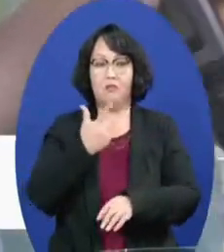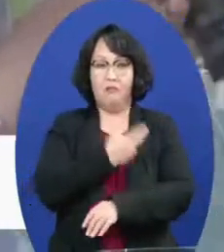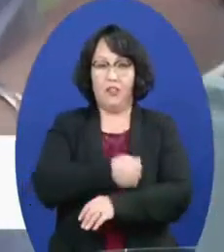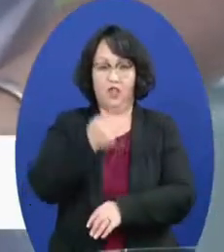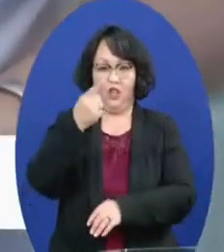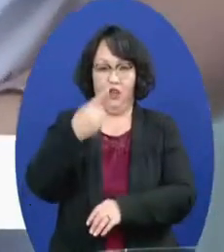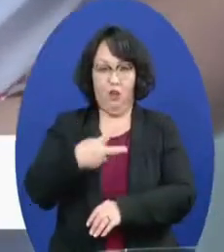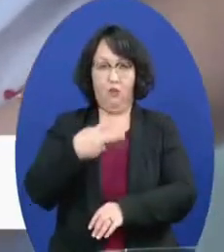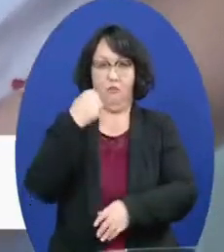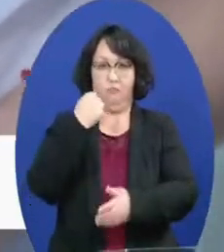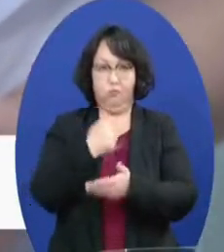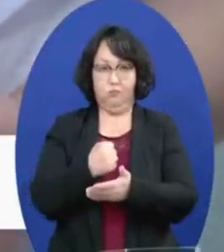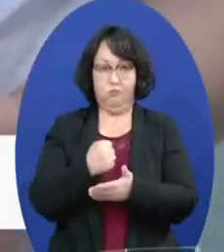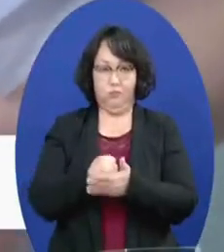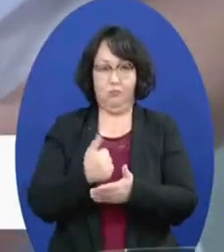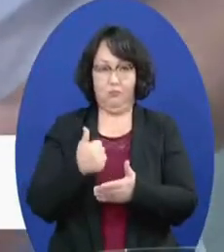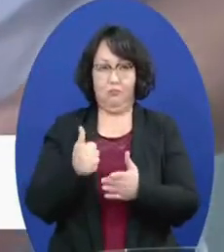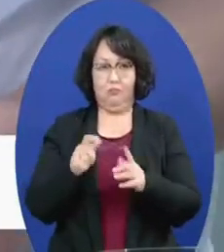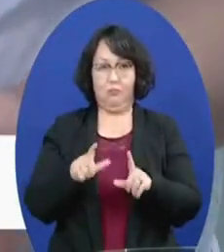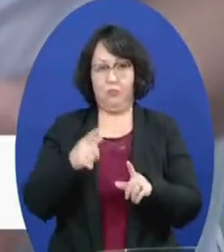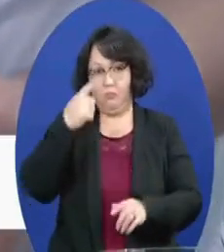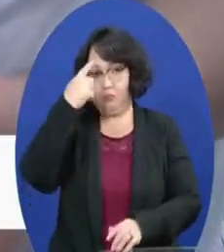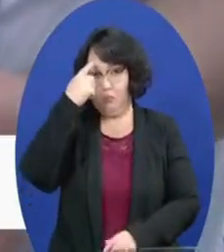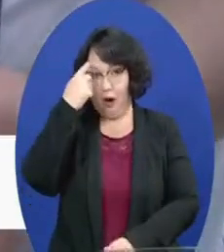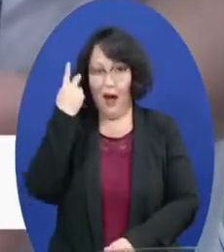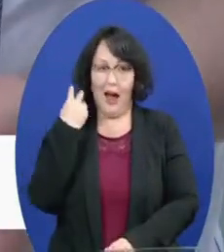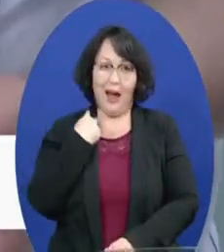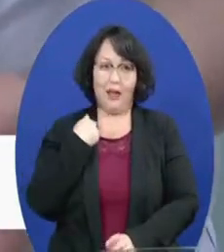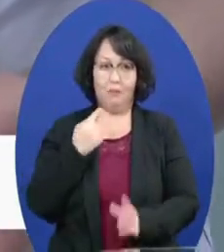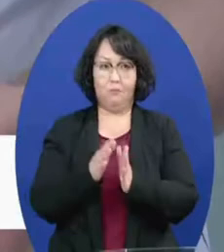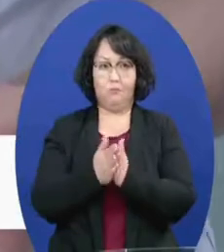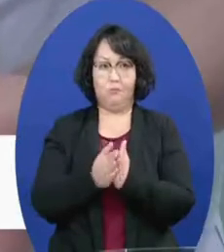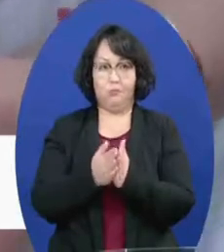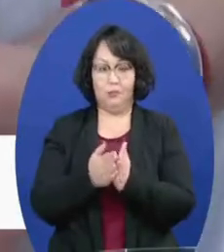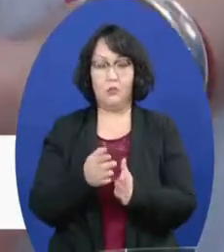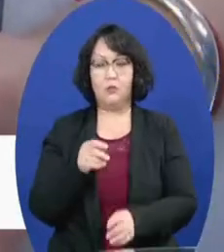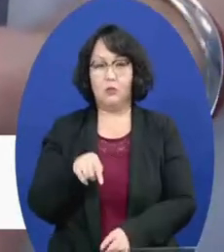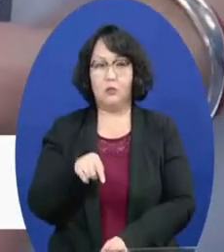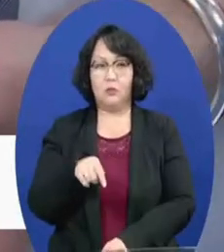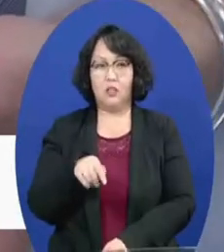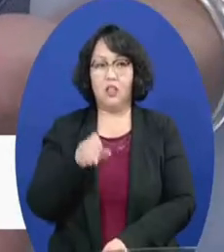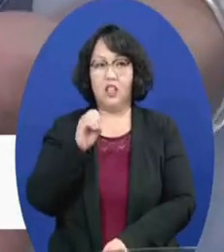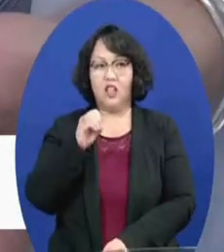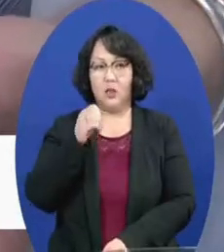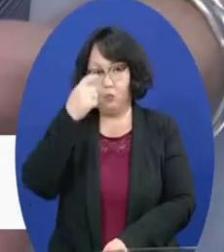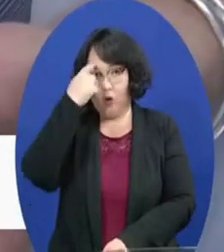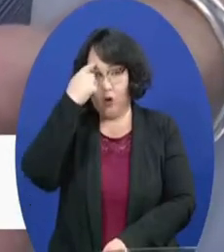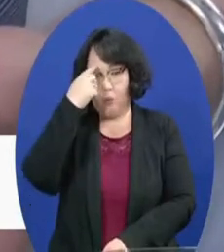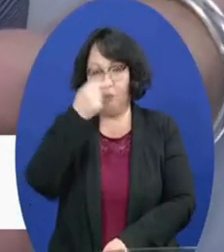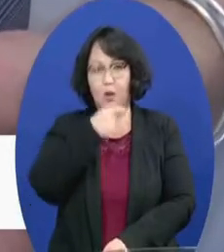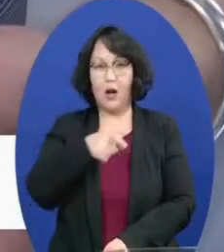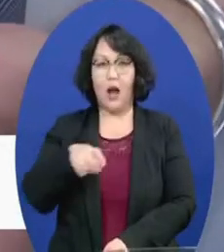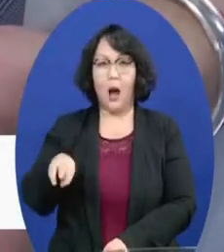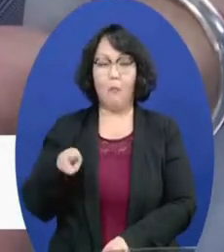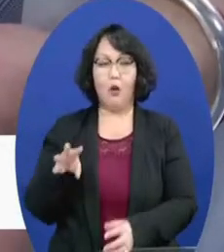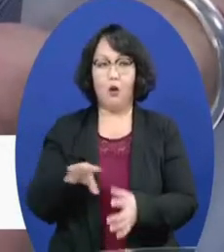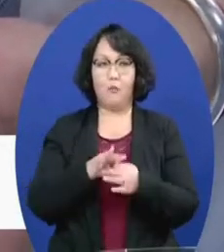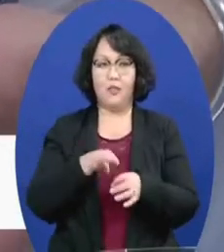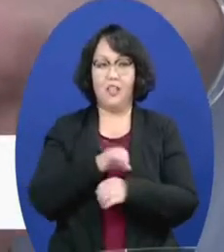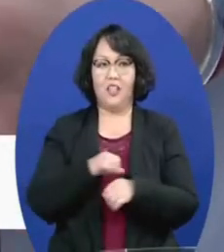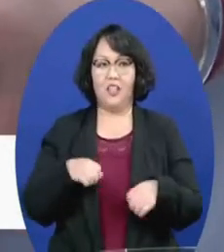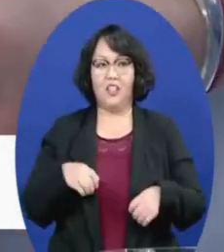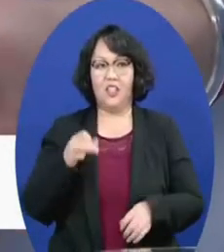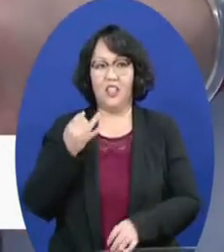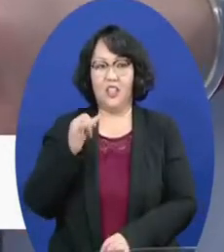давлгааг англи монгол хэл дээр гарч байгаа. Энэ баталгаагаа аваад явахад бол ийм Монголиа програмд холбогдсон байгаа. Одоо иргэн өөрийнхөө иргэний